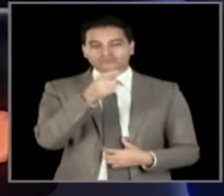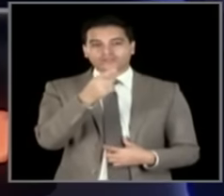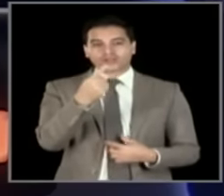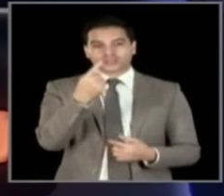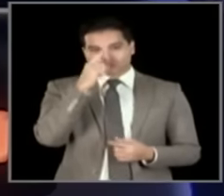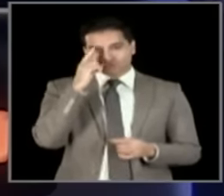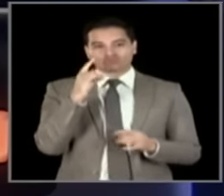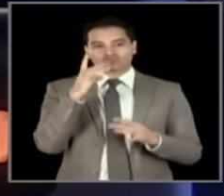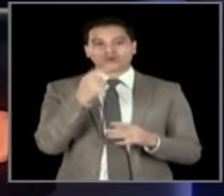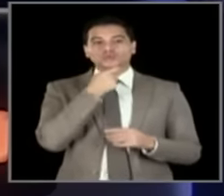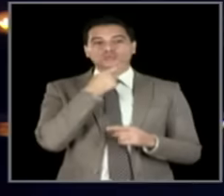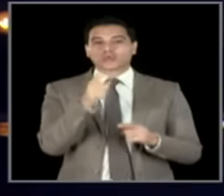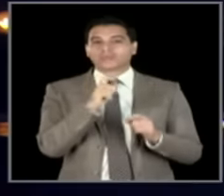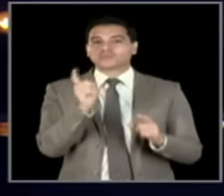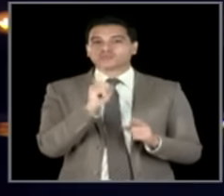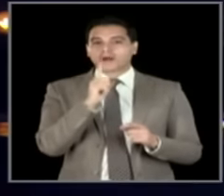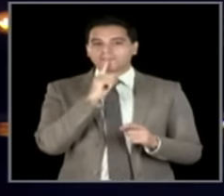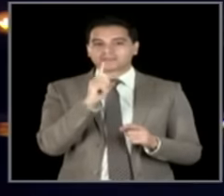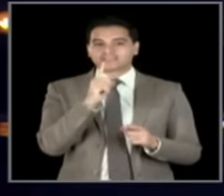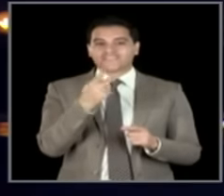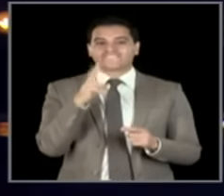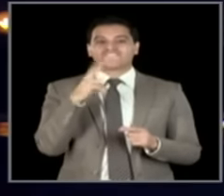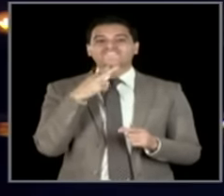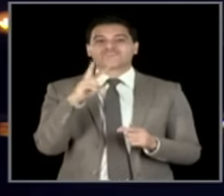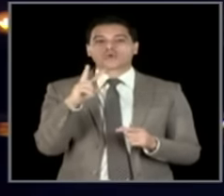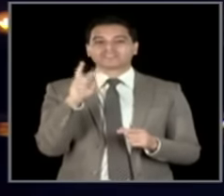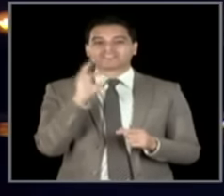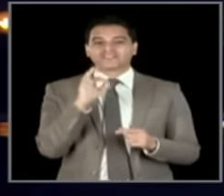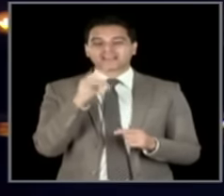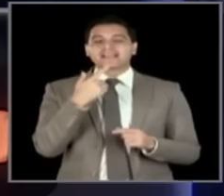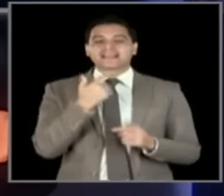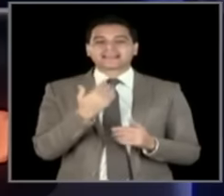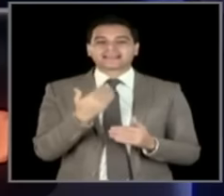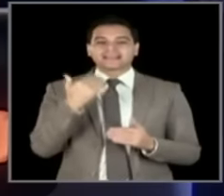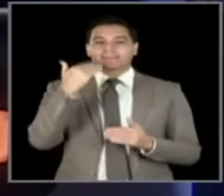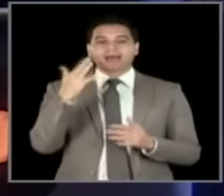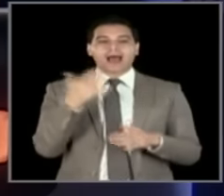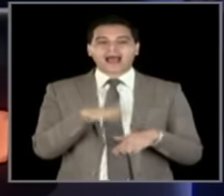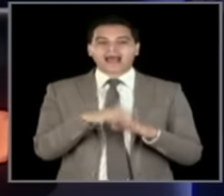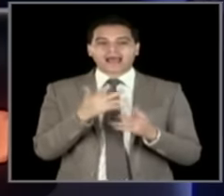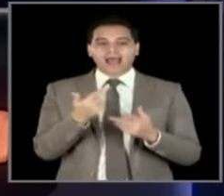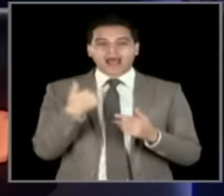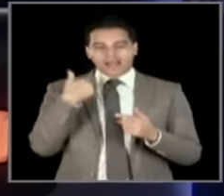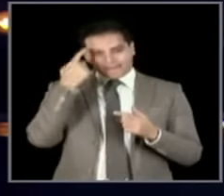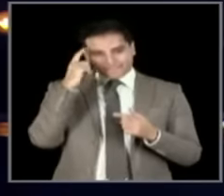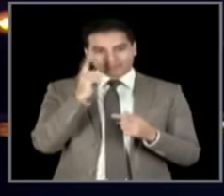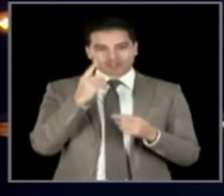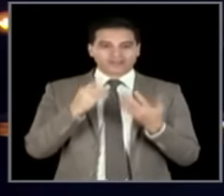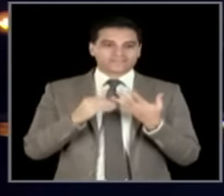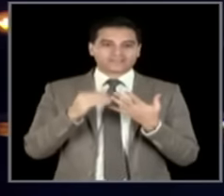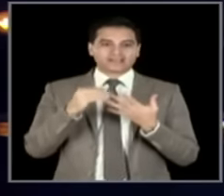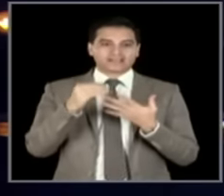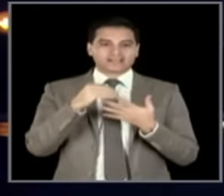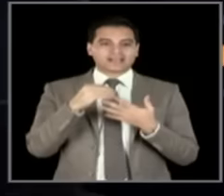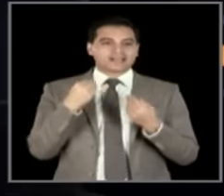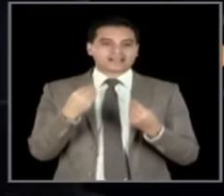مش طالع؟ فويس أوفر فين؟ طب هتقدمي لنا إيه؟ لا مش محضرة حاجة المرة الجاية. لا ماليش دعوة إن شاء الله.